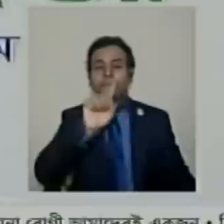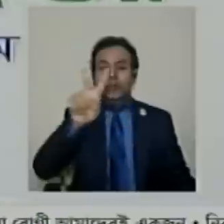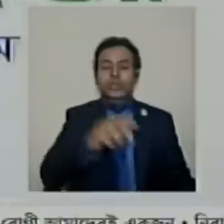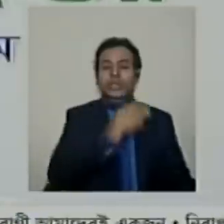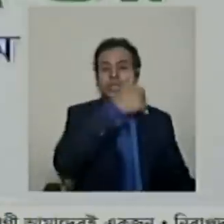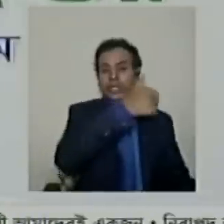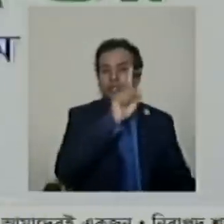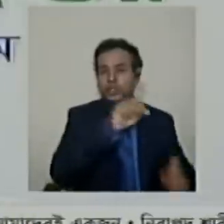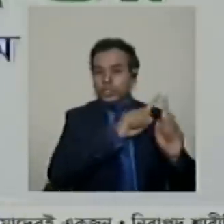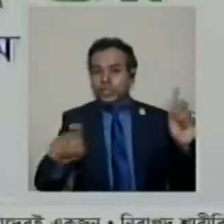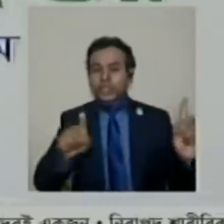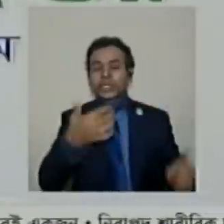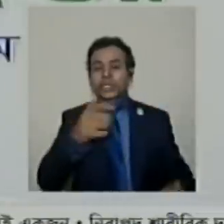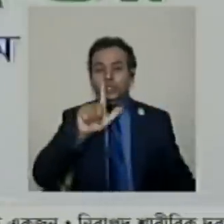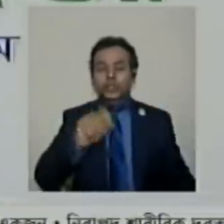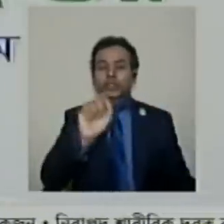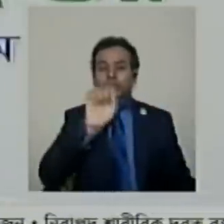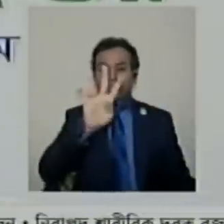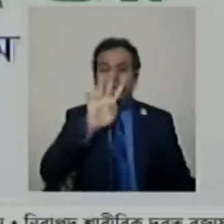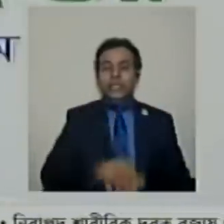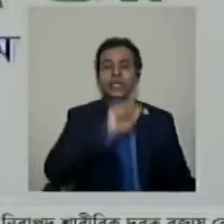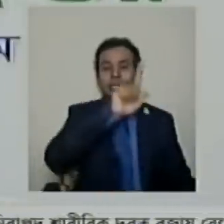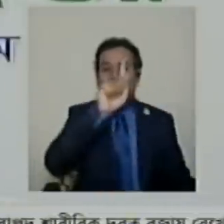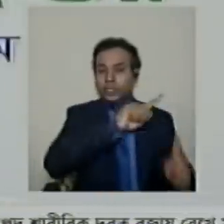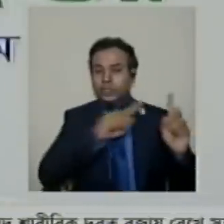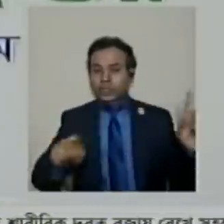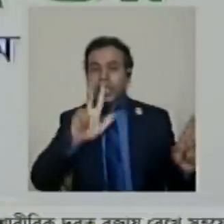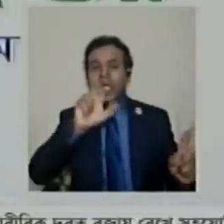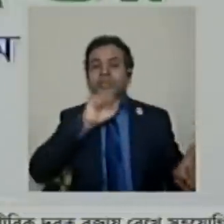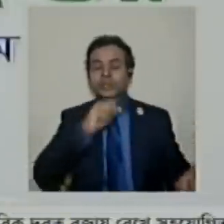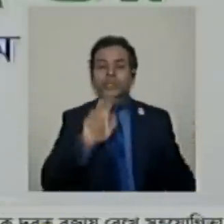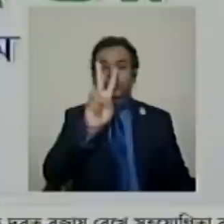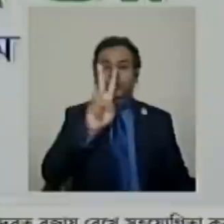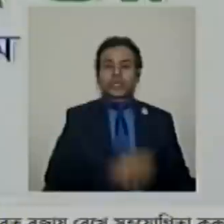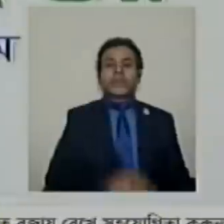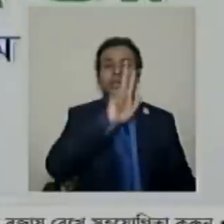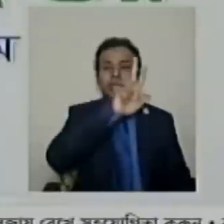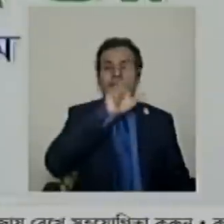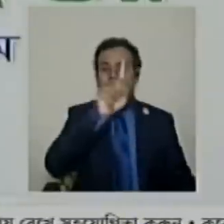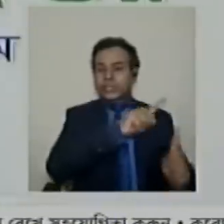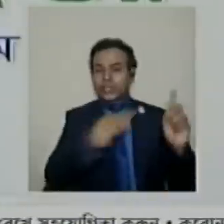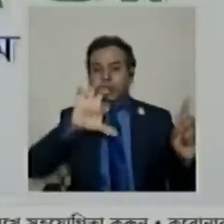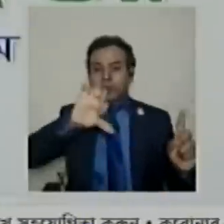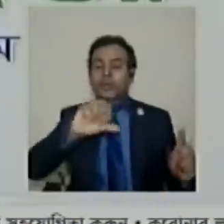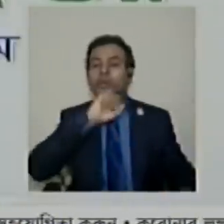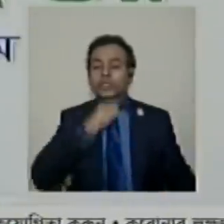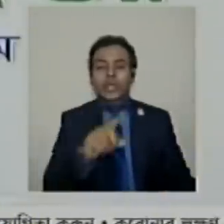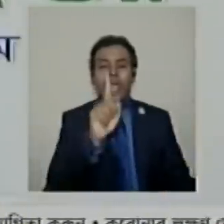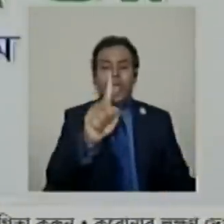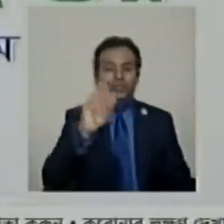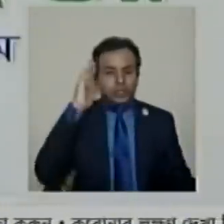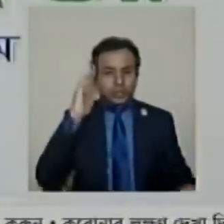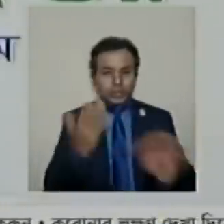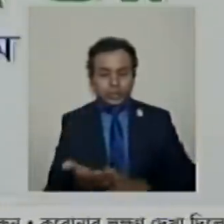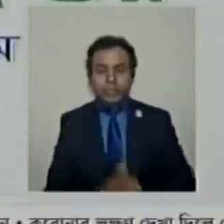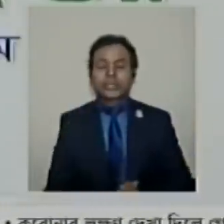41-50 12 জন, 51-60 12 জন, 61-70 4 জন, 71-80 বছরের 2 জন এবং